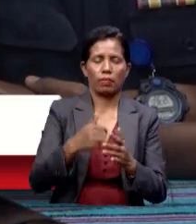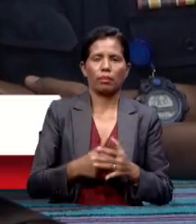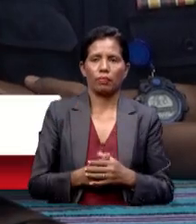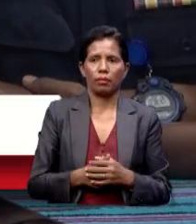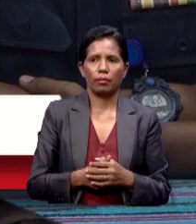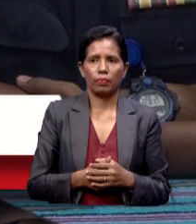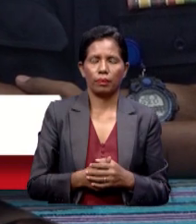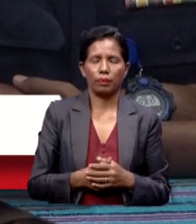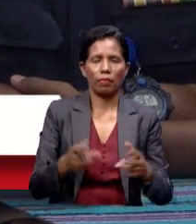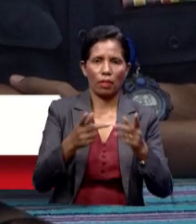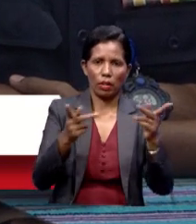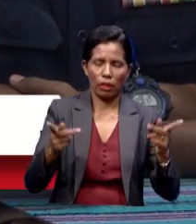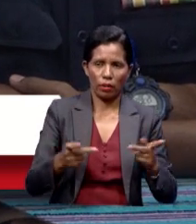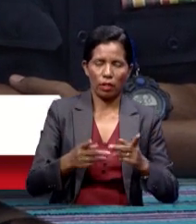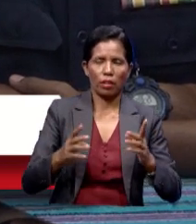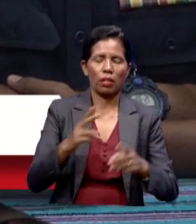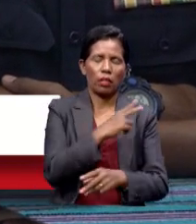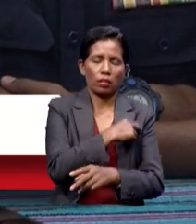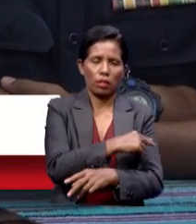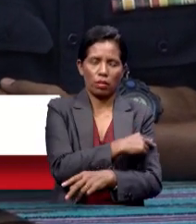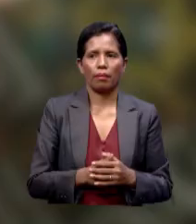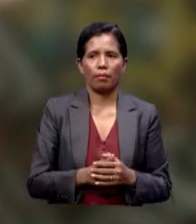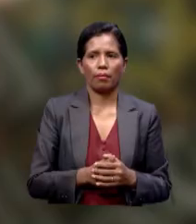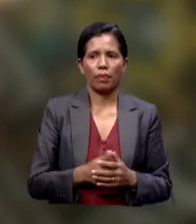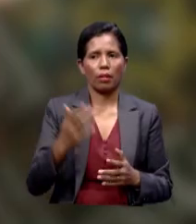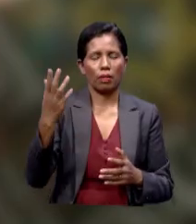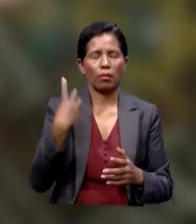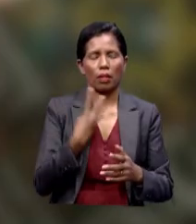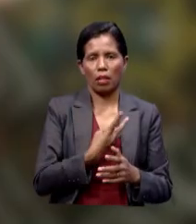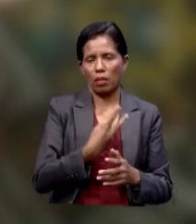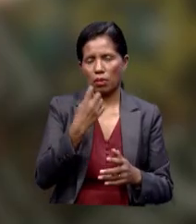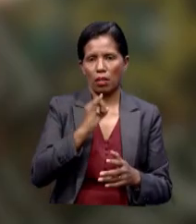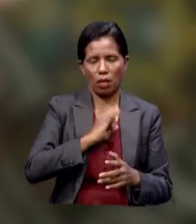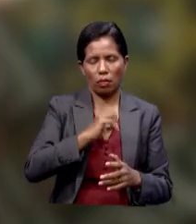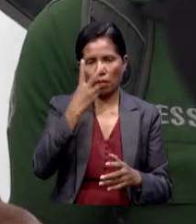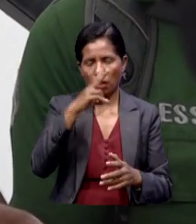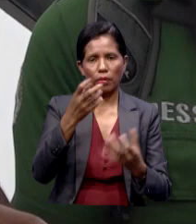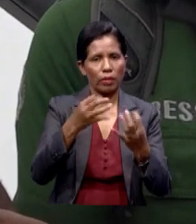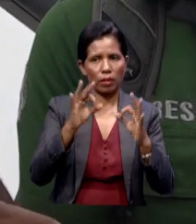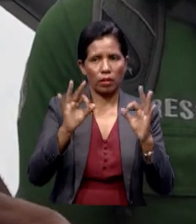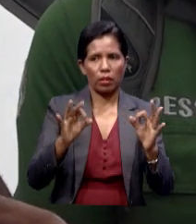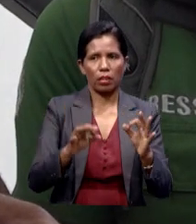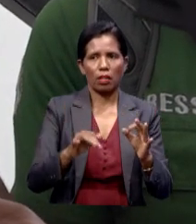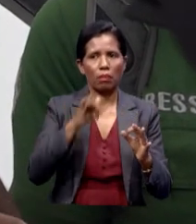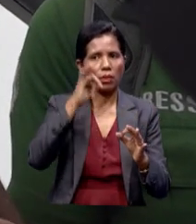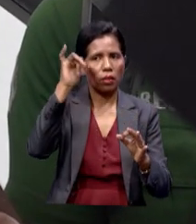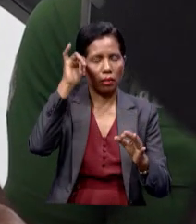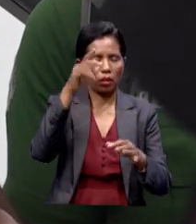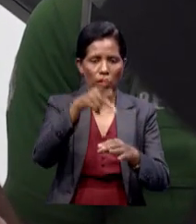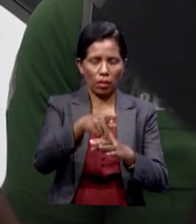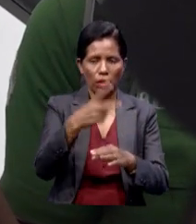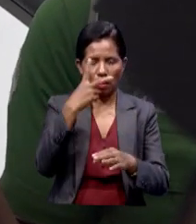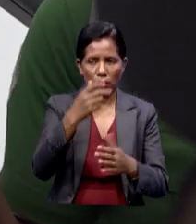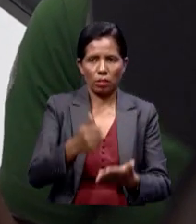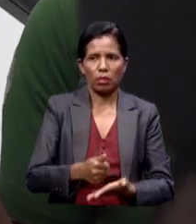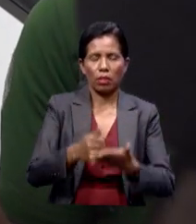Porta-voz Comando Geral Peniteli, Superintendente Arnaldo de Arrozo, rezeita informação nebe espalha e remédia social katak, membro